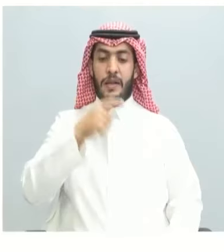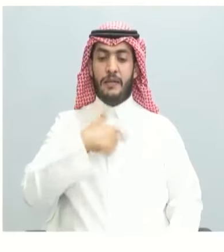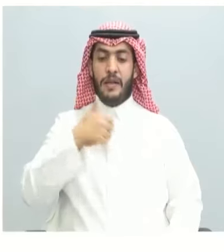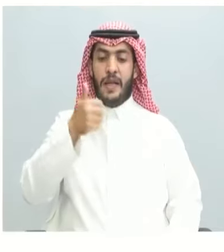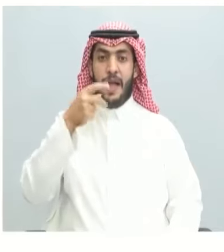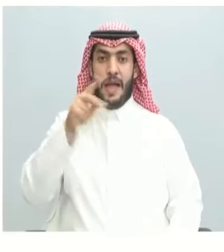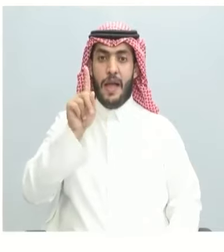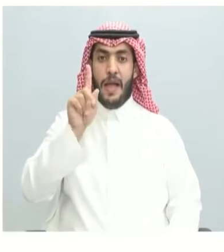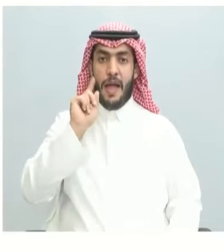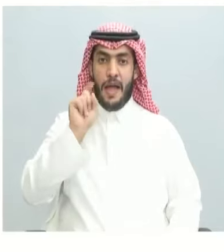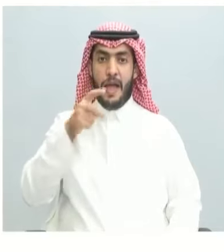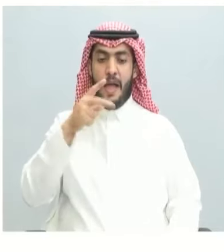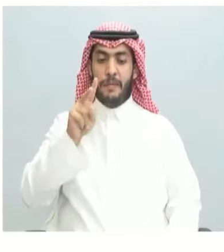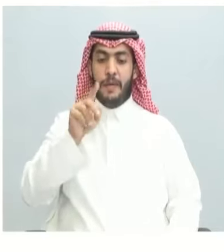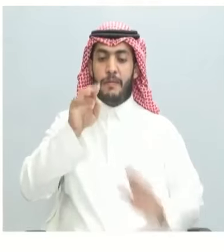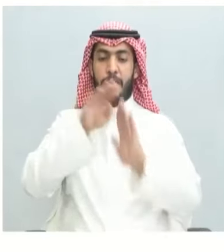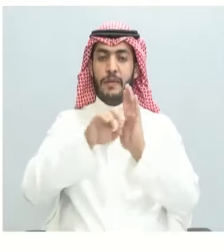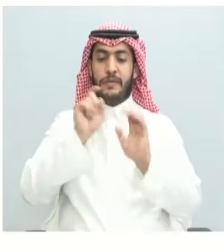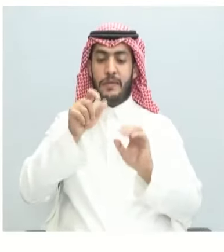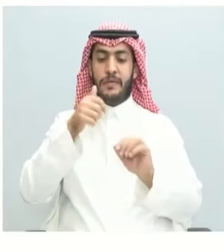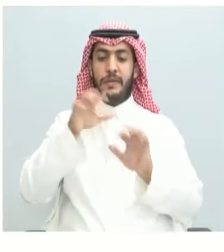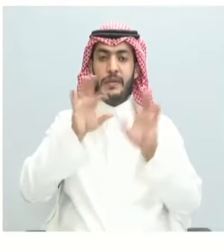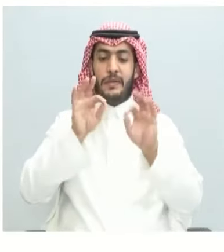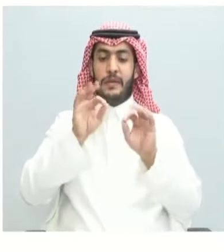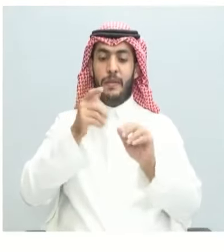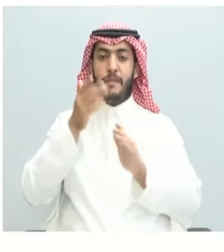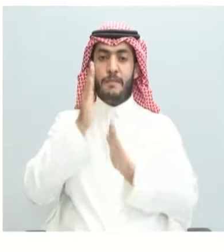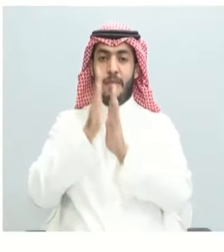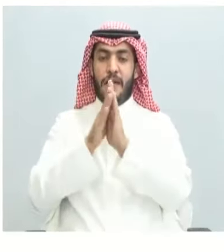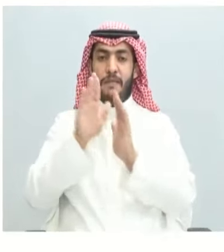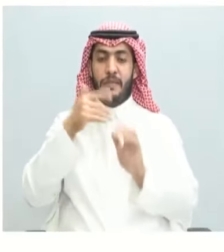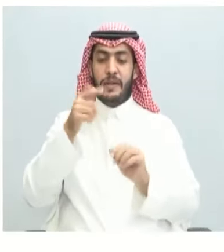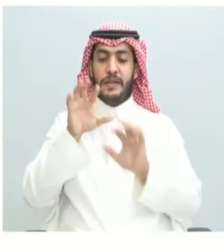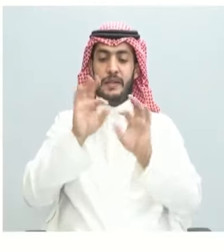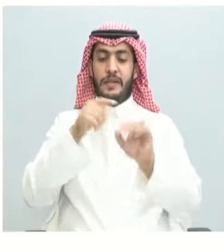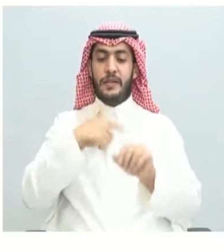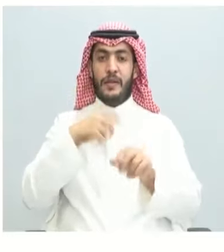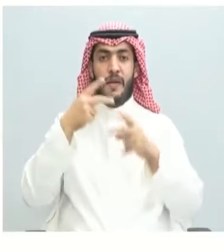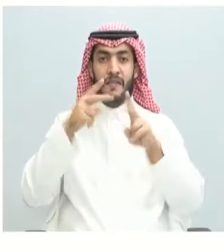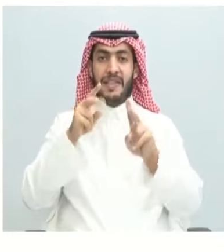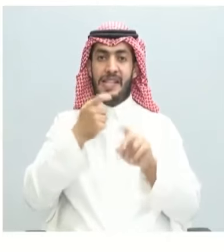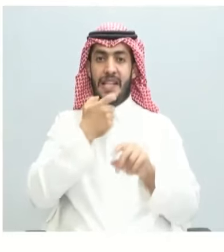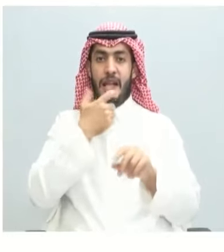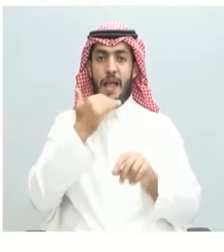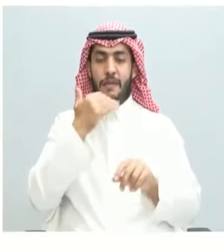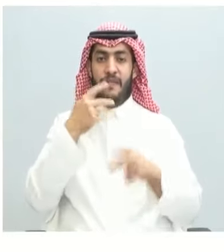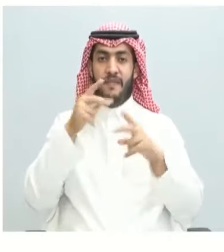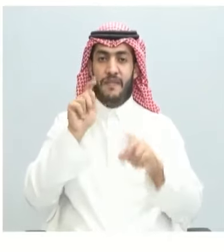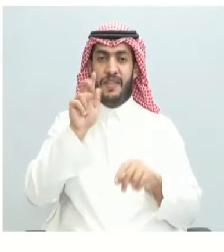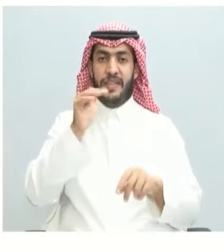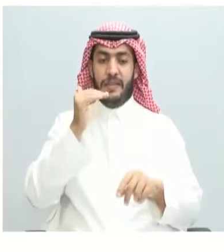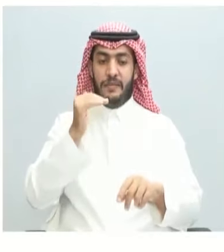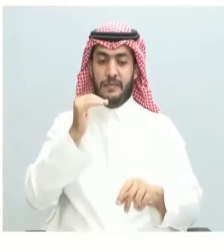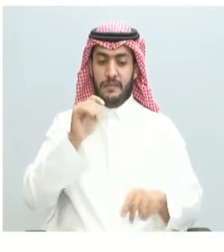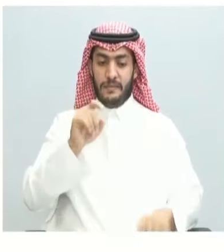ابدا نضغط على ايقونه البرنامج وبعدها نقوم باختيار قائمه ملف ثم نقوم باختيار اوبن او فتح فنذهب